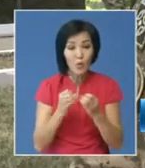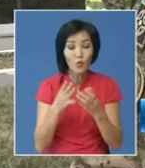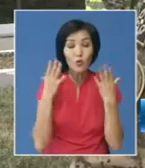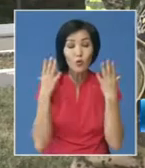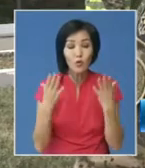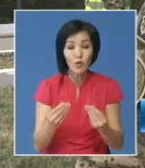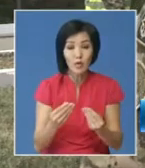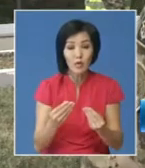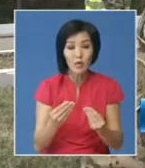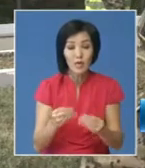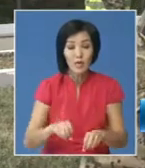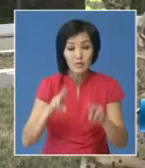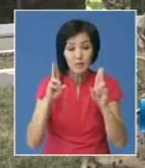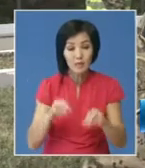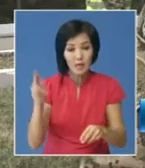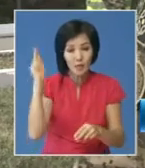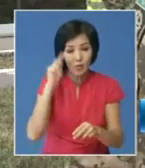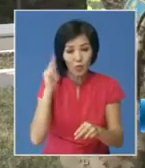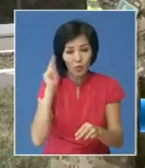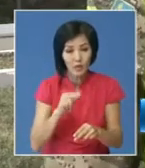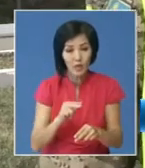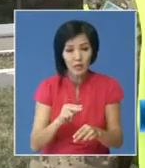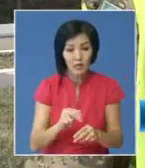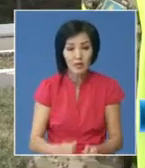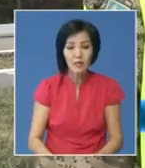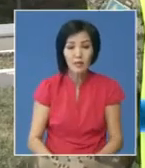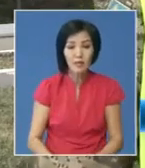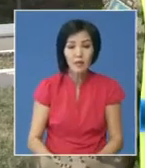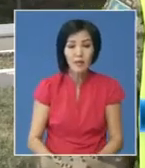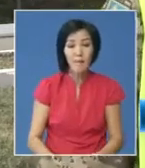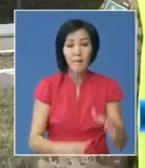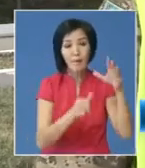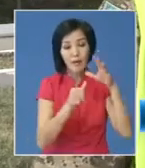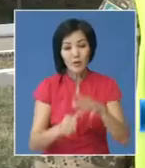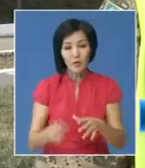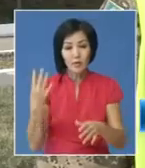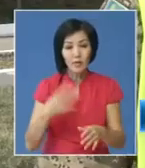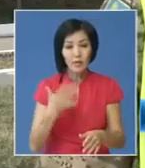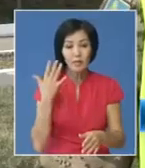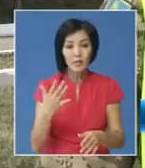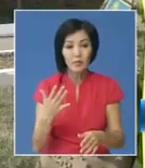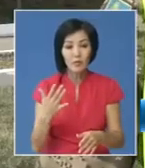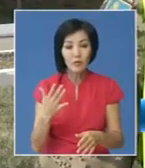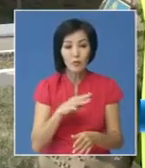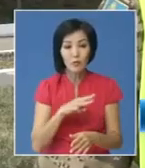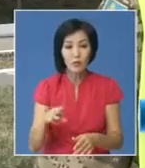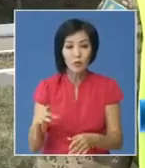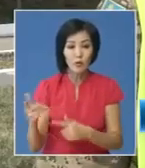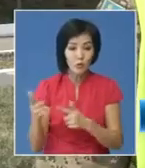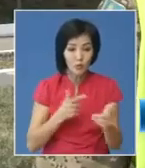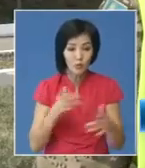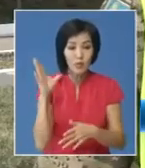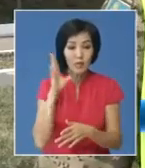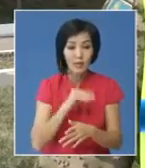өтеді, яғни 81 сағат әуе десанттық кешенде жаттығады. Парашютті 45 минутта ұшуға дайындай алса ғана жақсы нәтиже